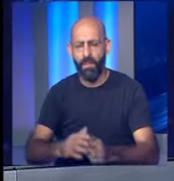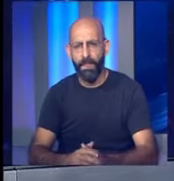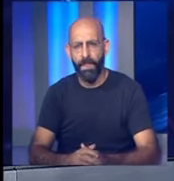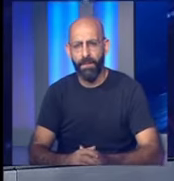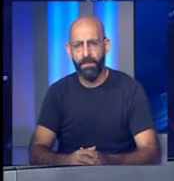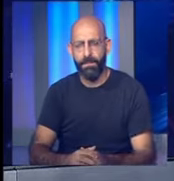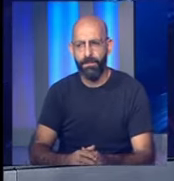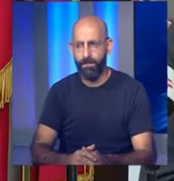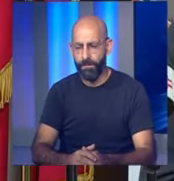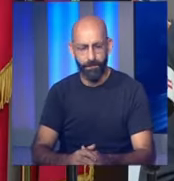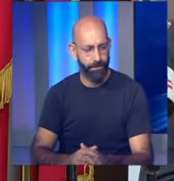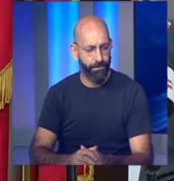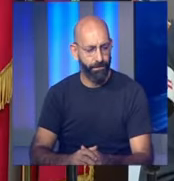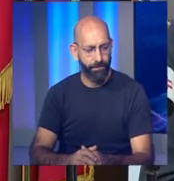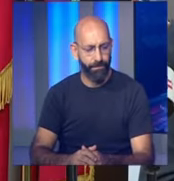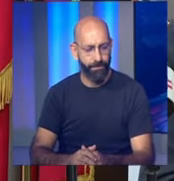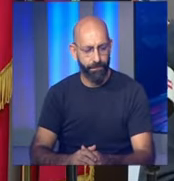الحرب.